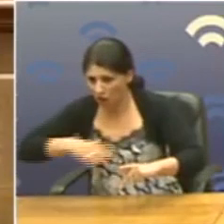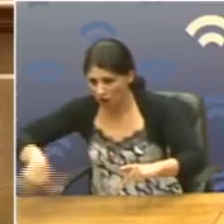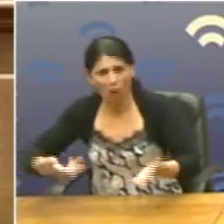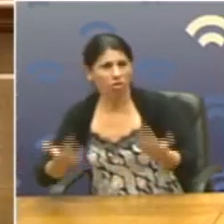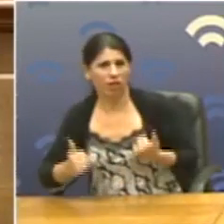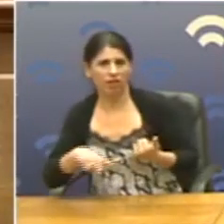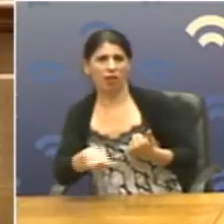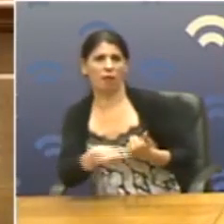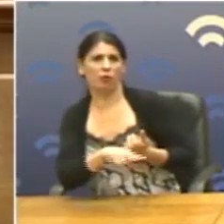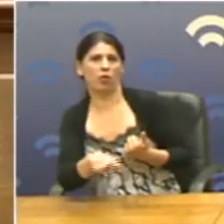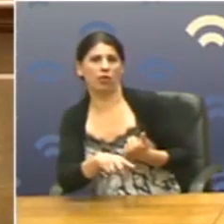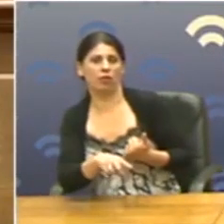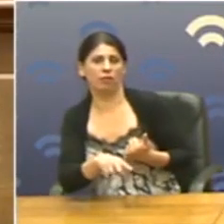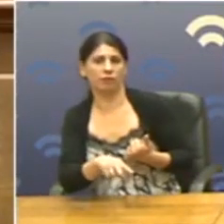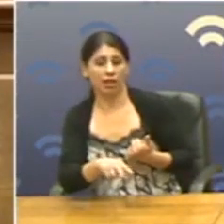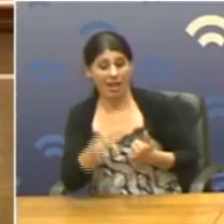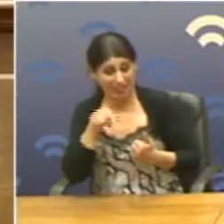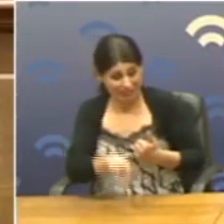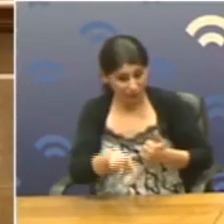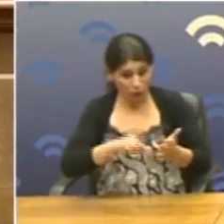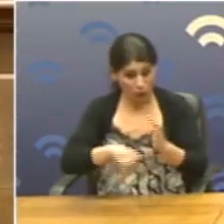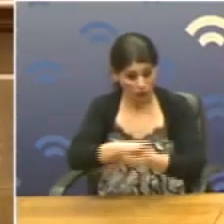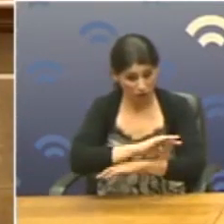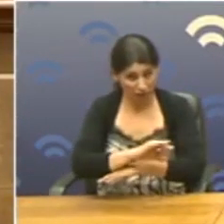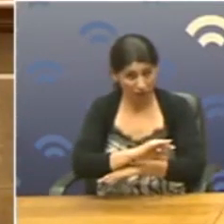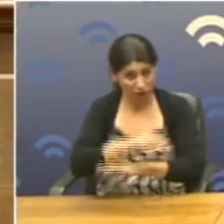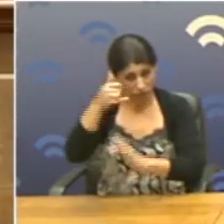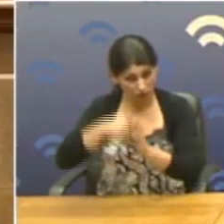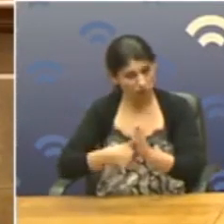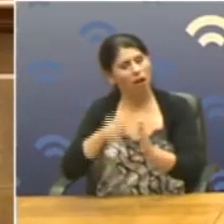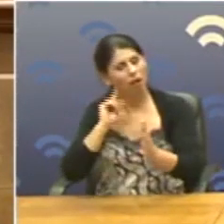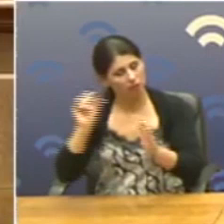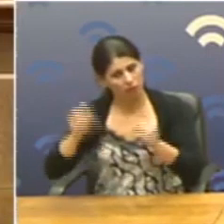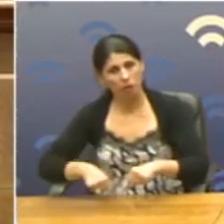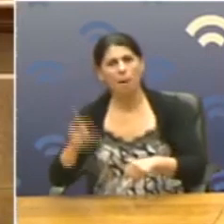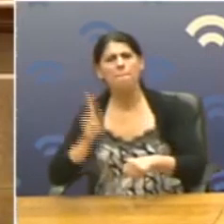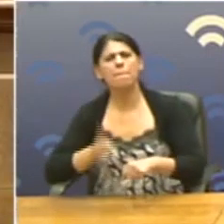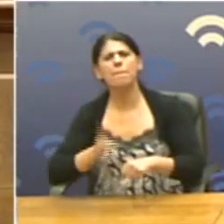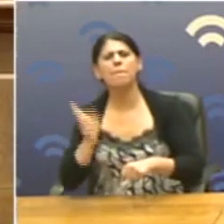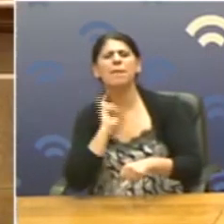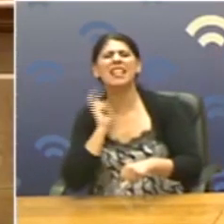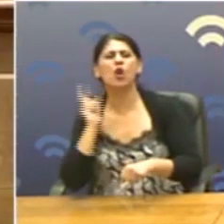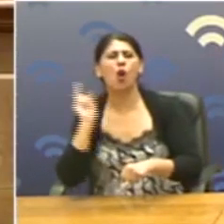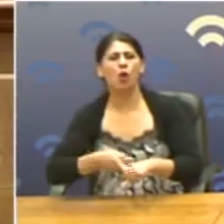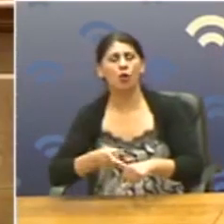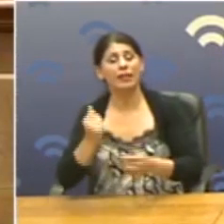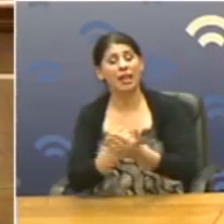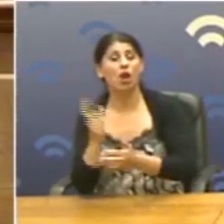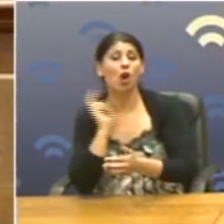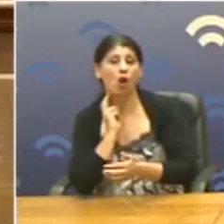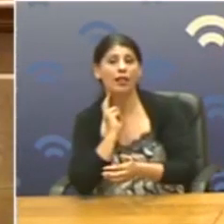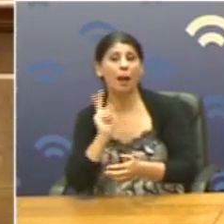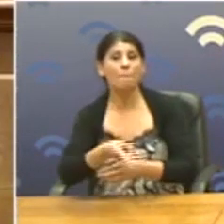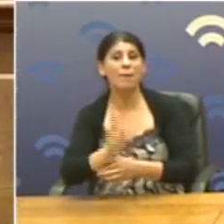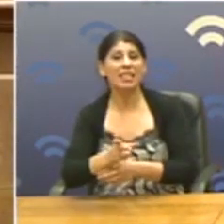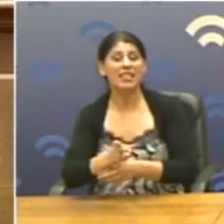του σημερινού νομοσχεδίου συμφωνείτε. Πάρτε για παράδειγμα τον ποινικό κώδικα και τον κώδικα ποινικής δικονομίας που